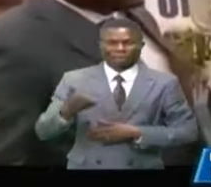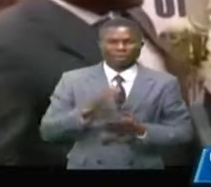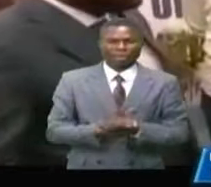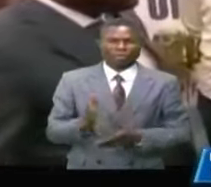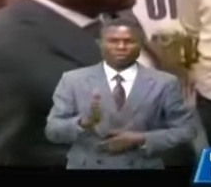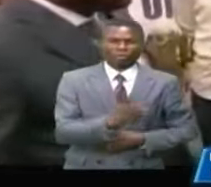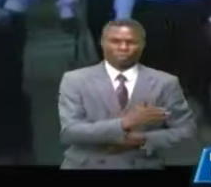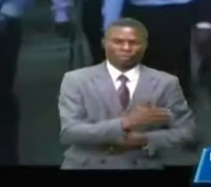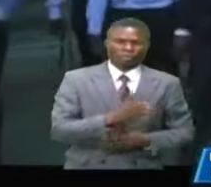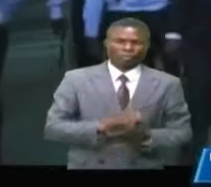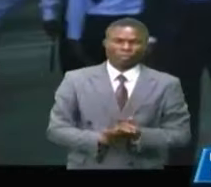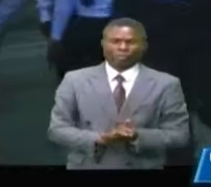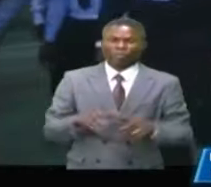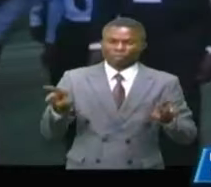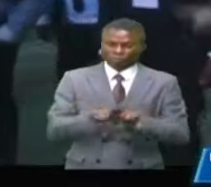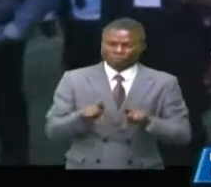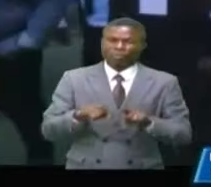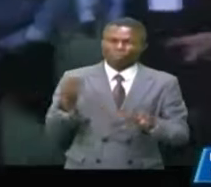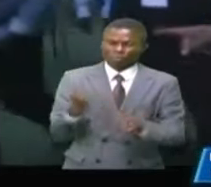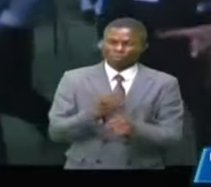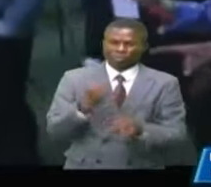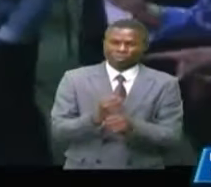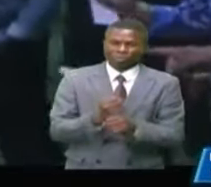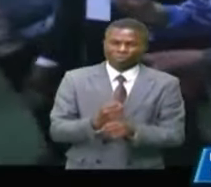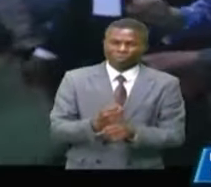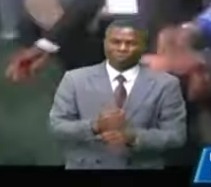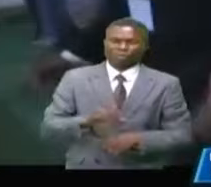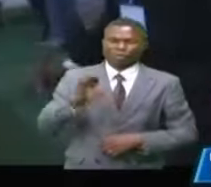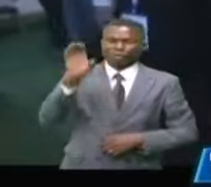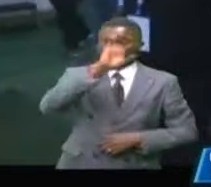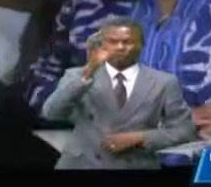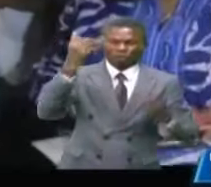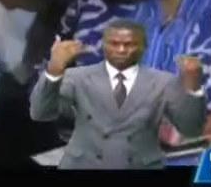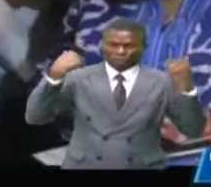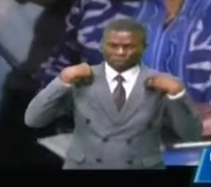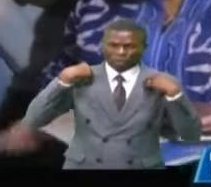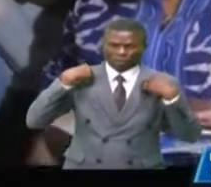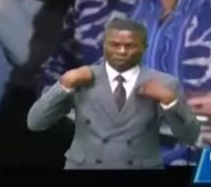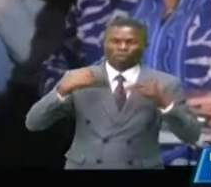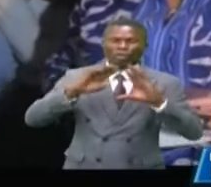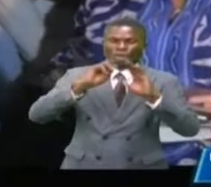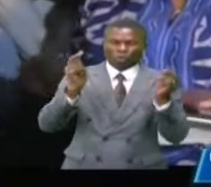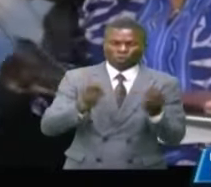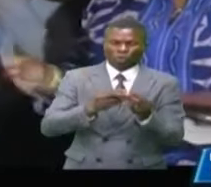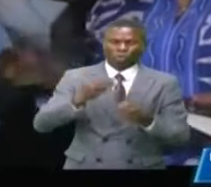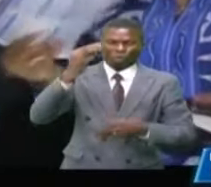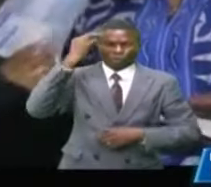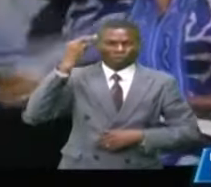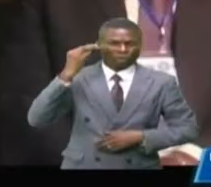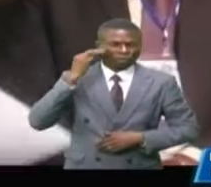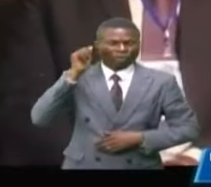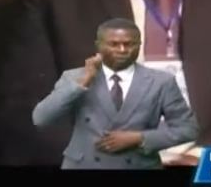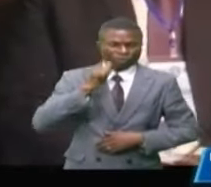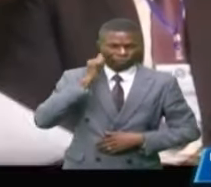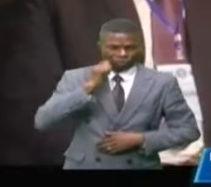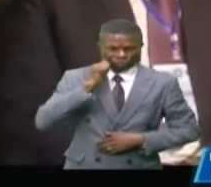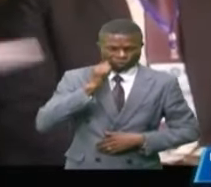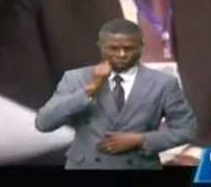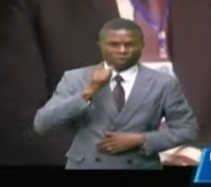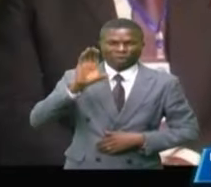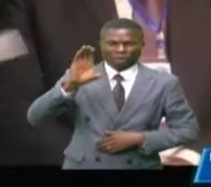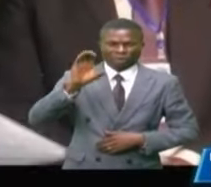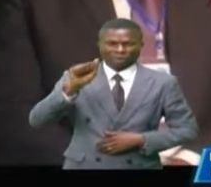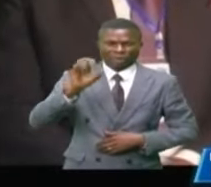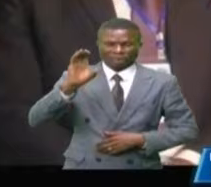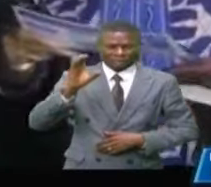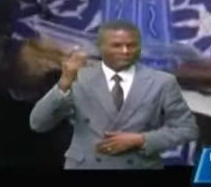universitaire. Même exercice pour la commissaire en charge du genre de la CEAC qui a suivi des